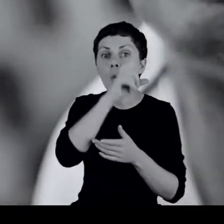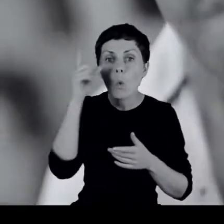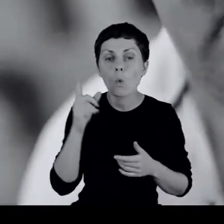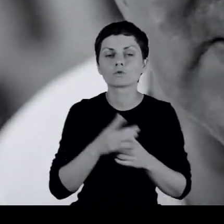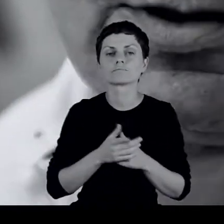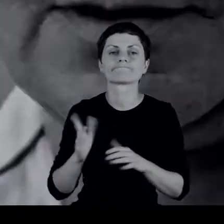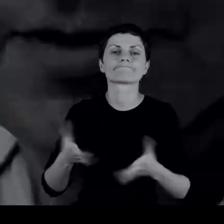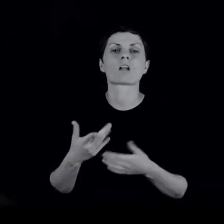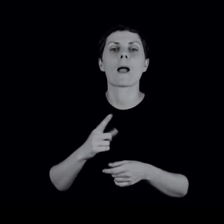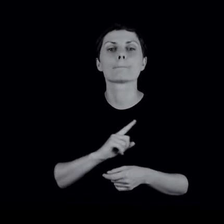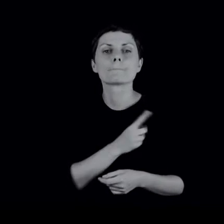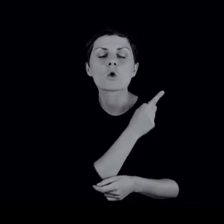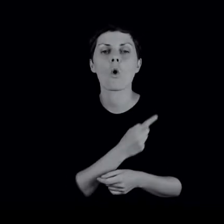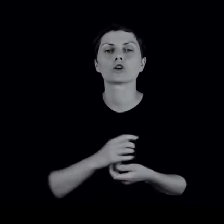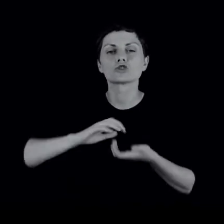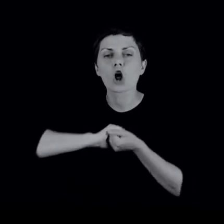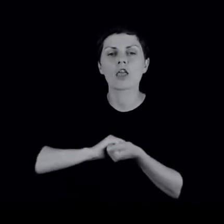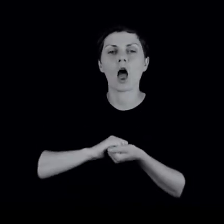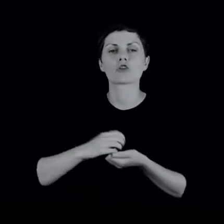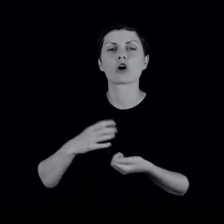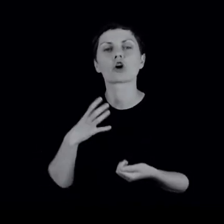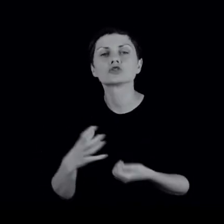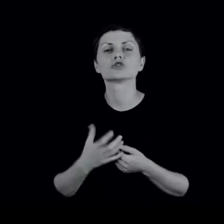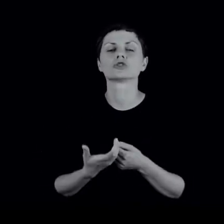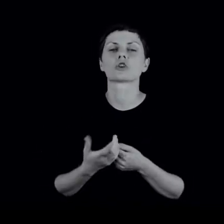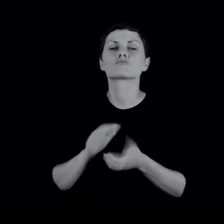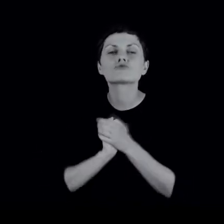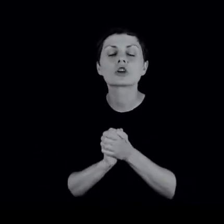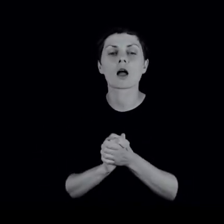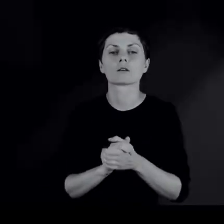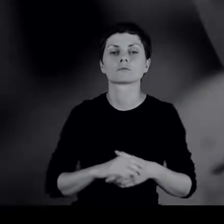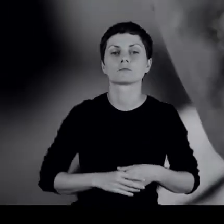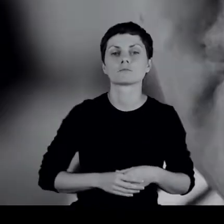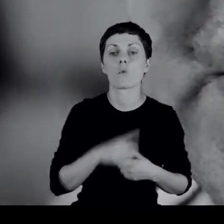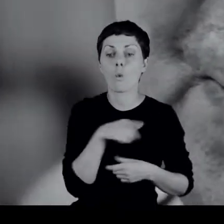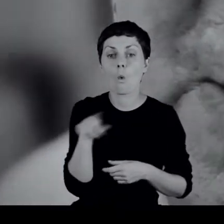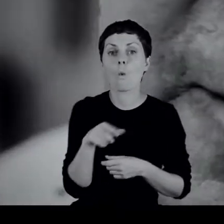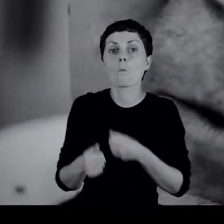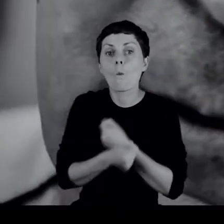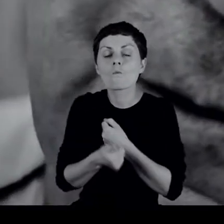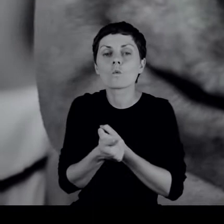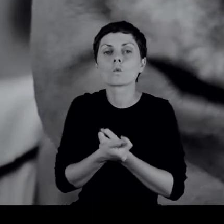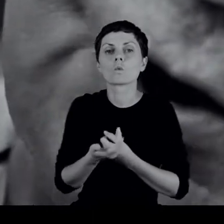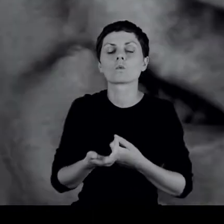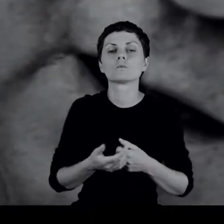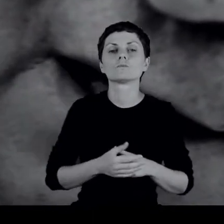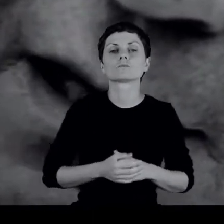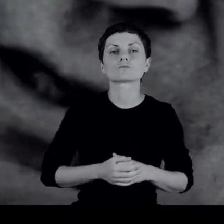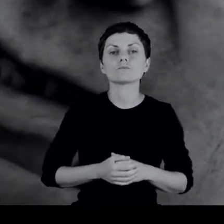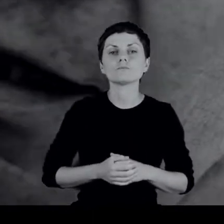więc miłość, solidarność, gościnność, przyjaźń, powodują,